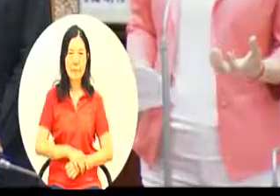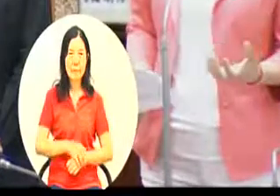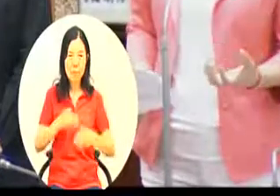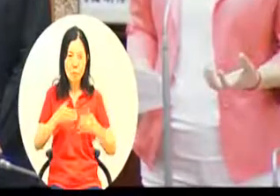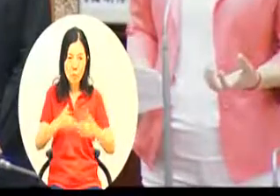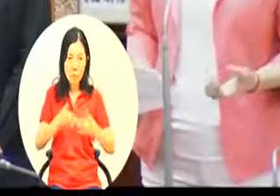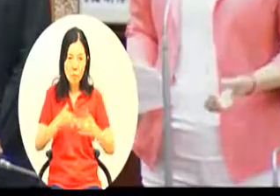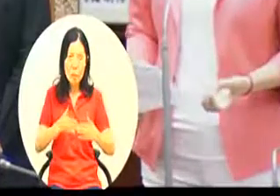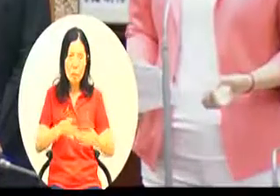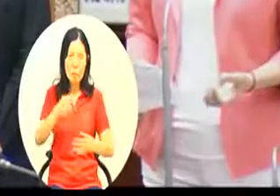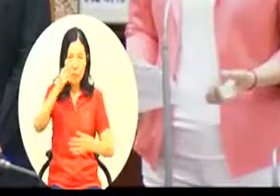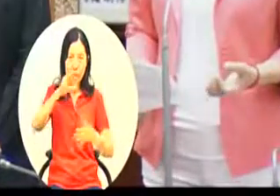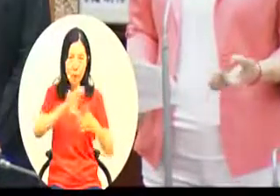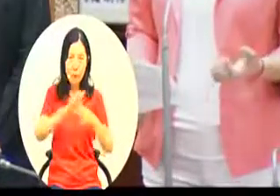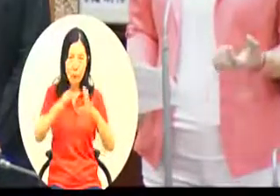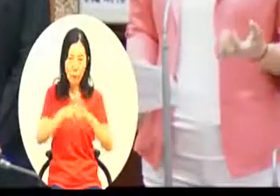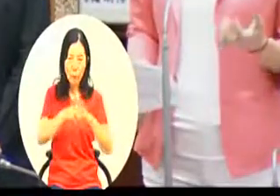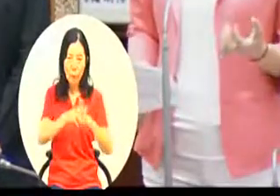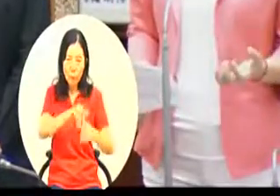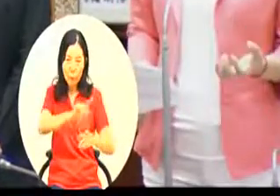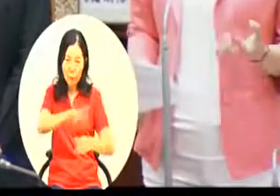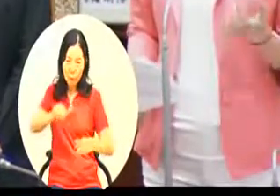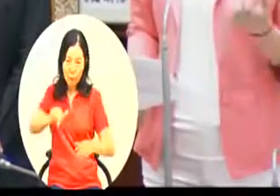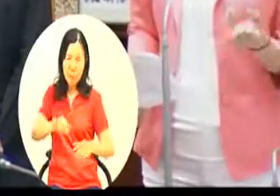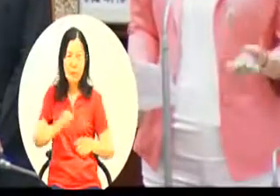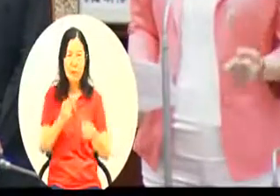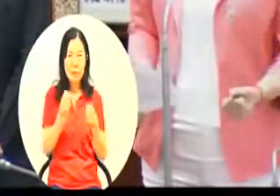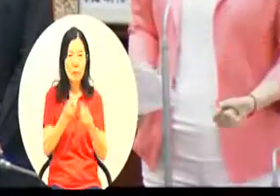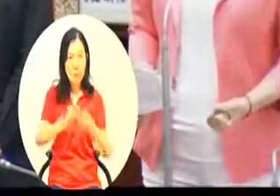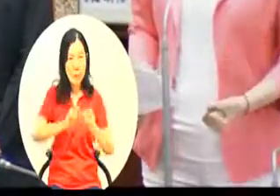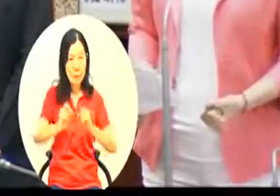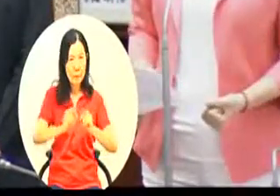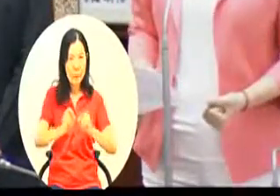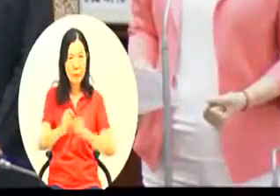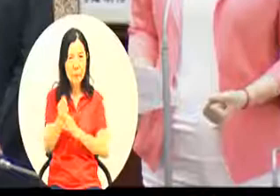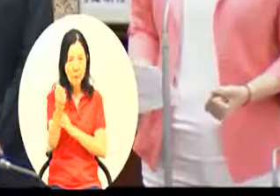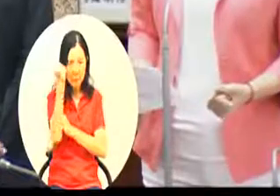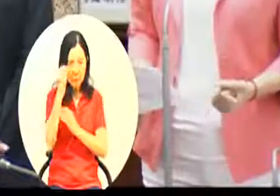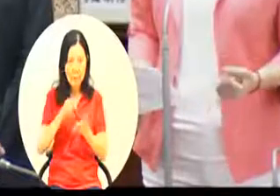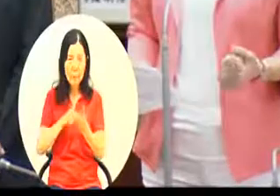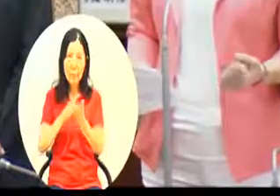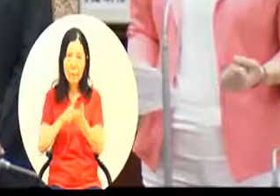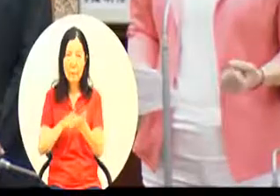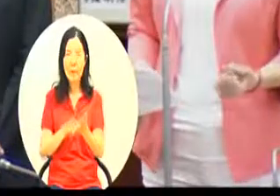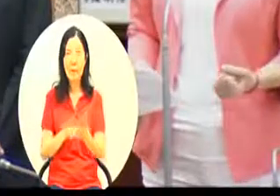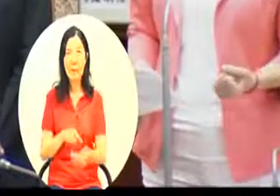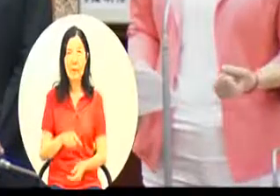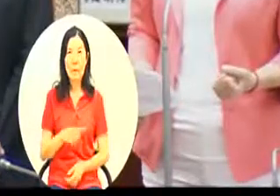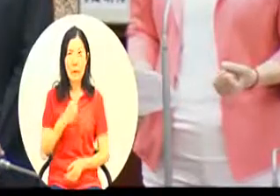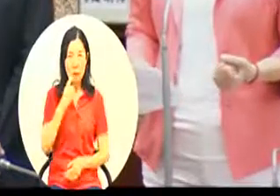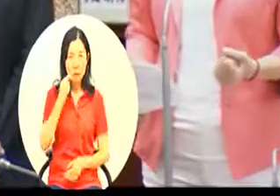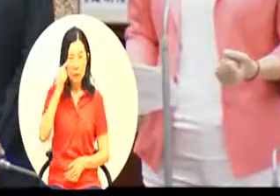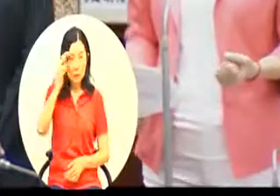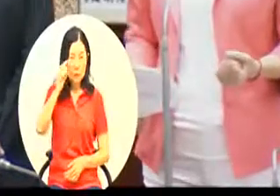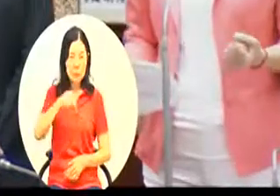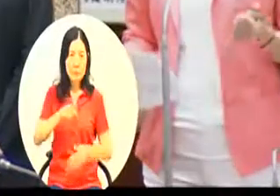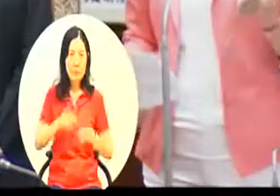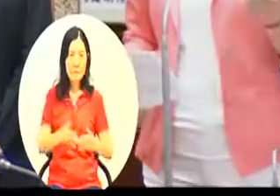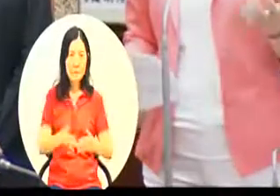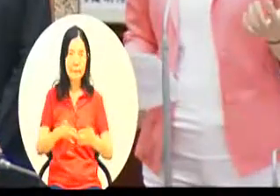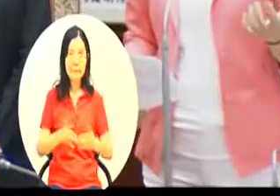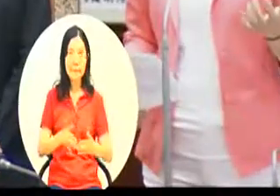要的文化资产里，我们怎么去规划，怎么去积极去争取，我这是相当重要的。而且